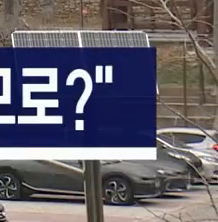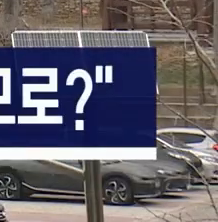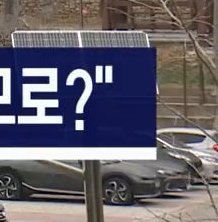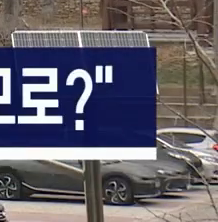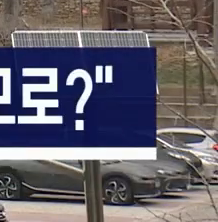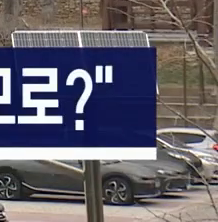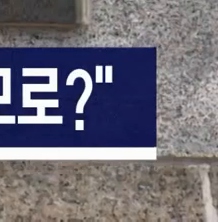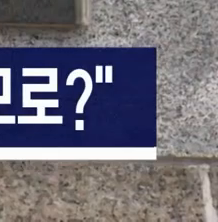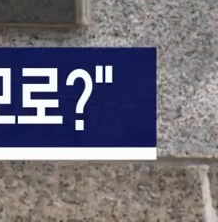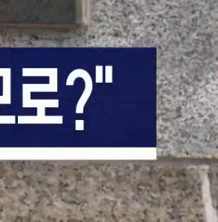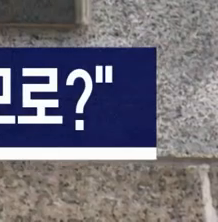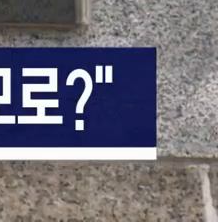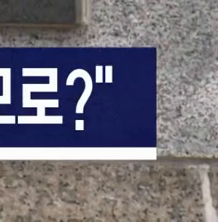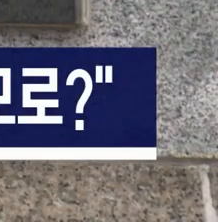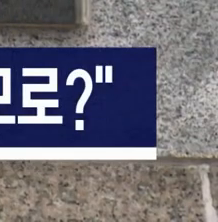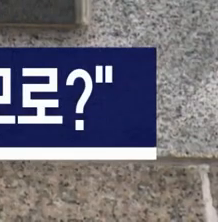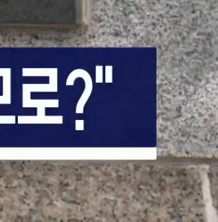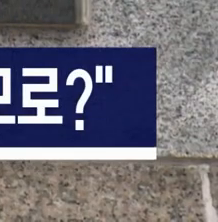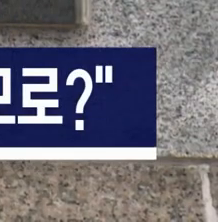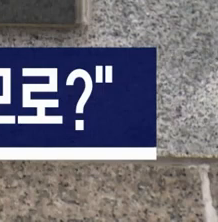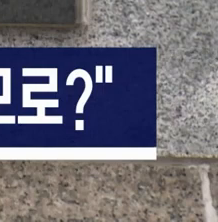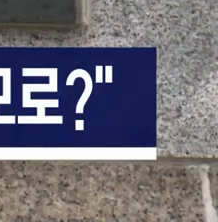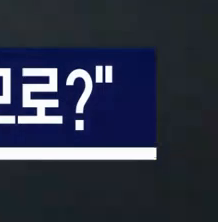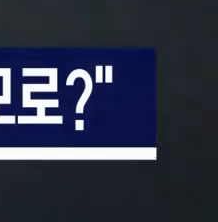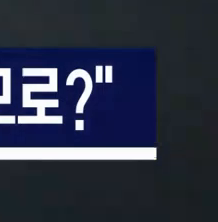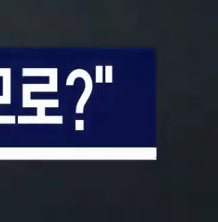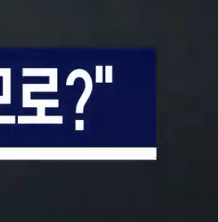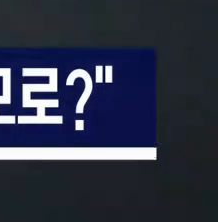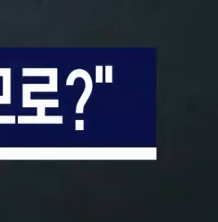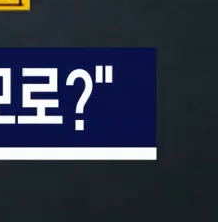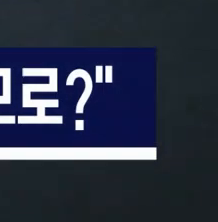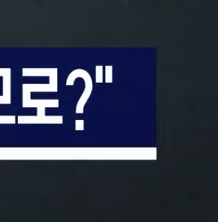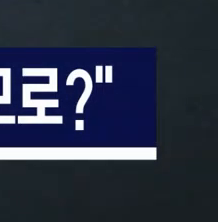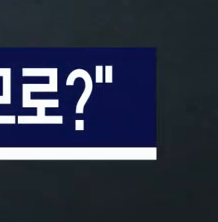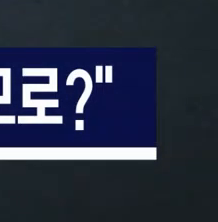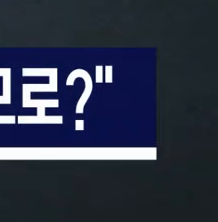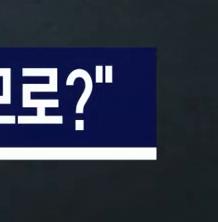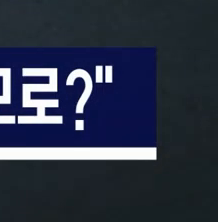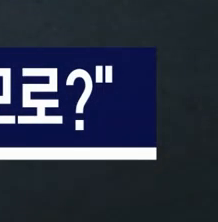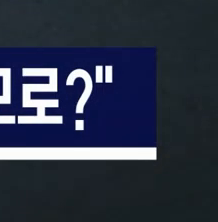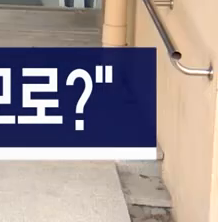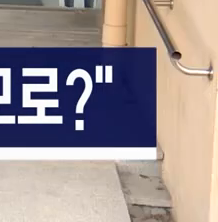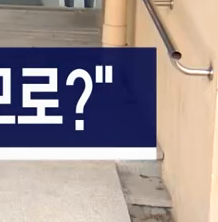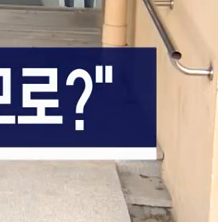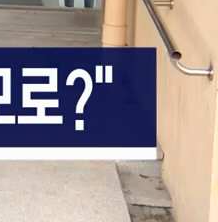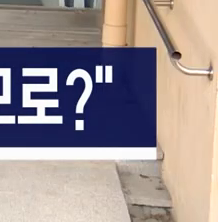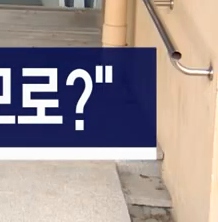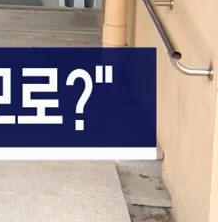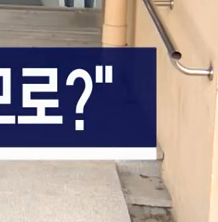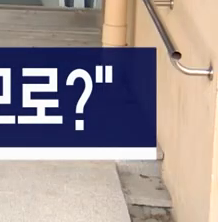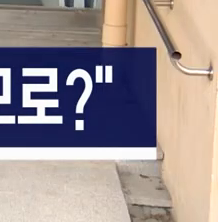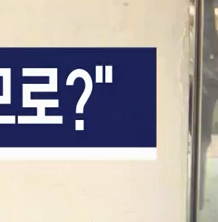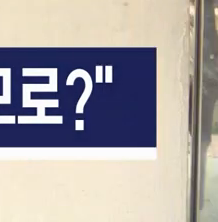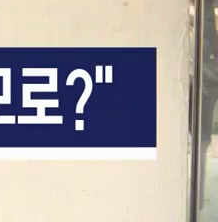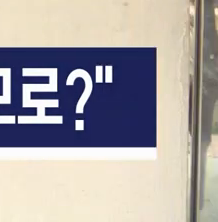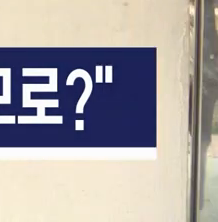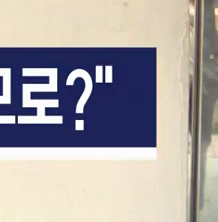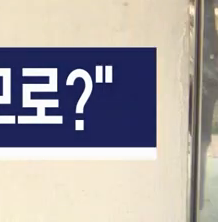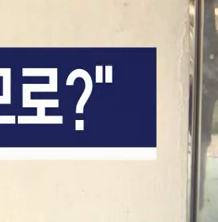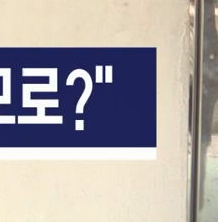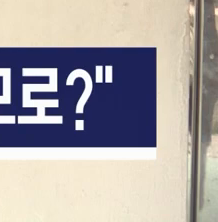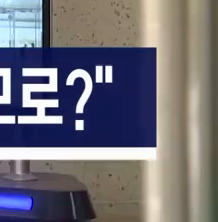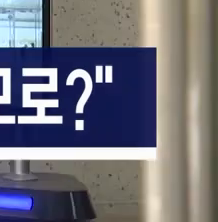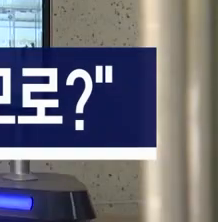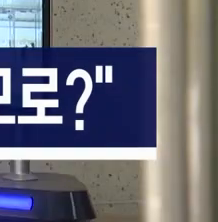여수산단 대기업들이 설립한 사립초등학교가 학부모와 학생들을 상대로 노골적으로 국립화를 반대하는 설문조사를 진행해 논란이